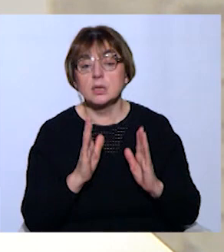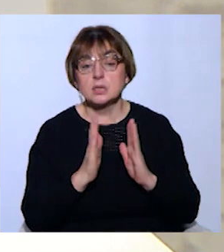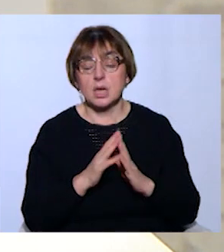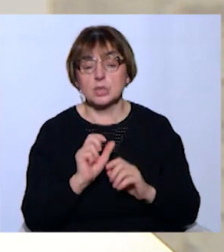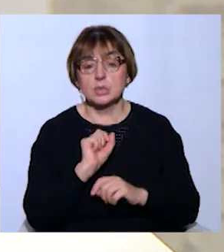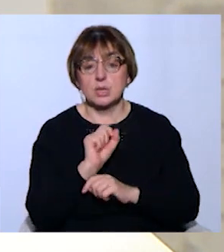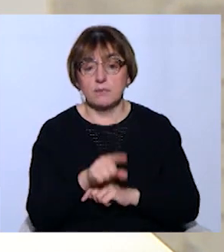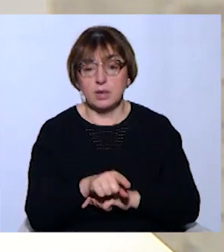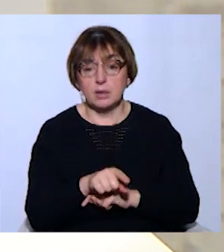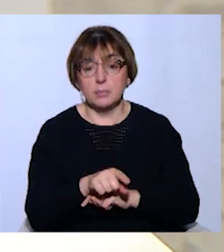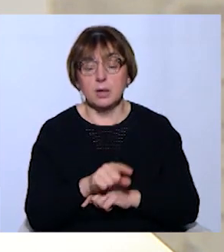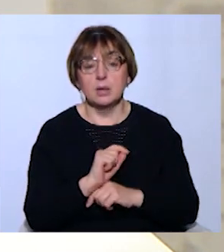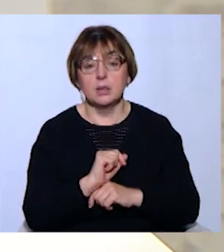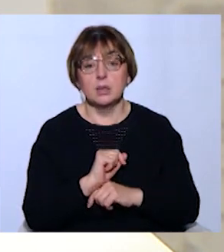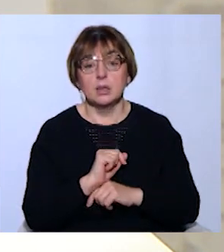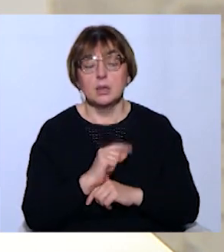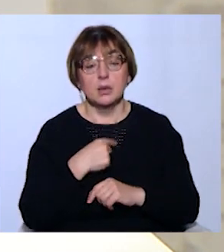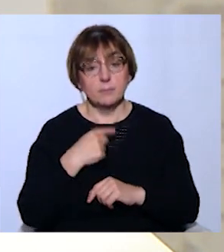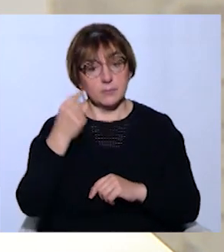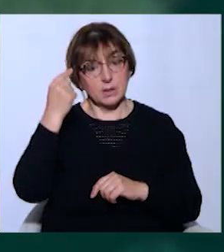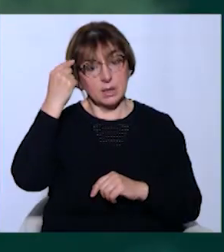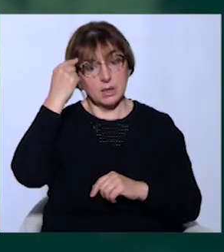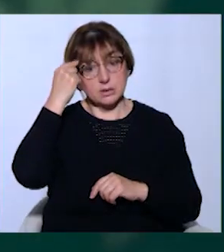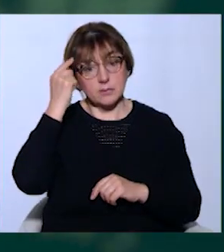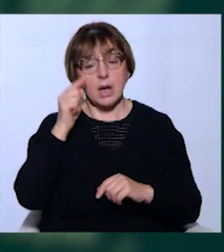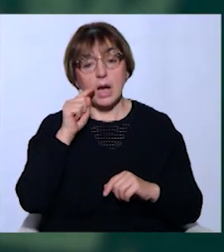საშინაო დავალება. აი გაგახსენოთ, რომ